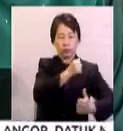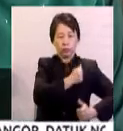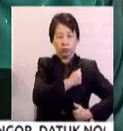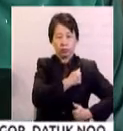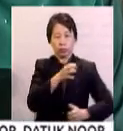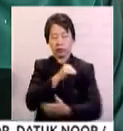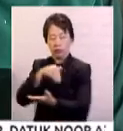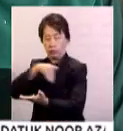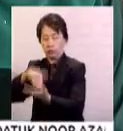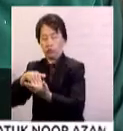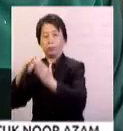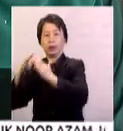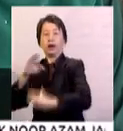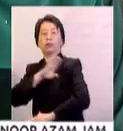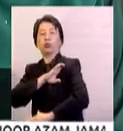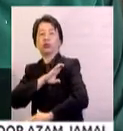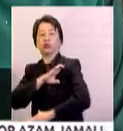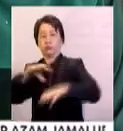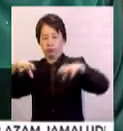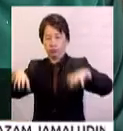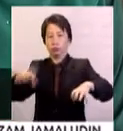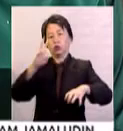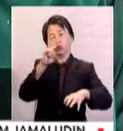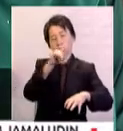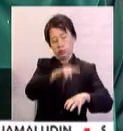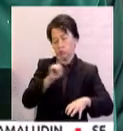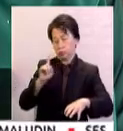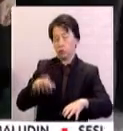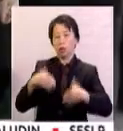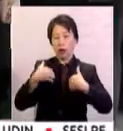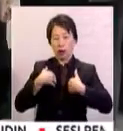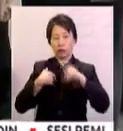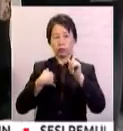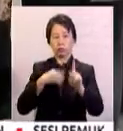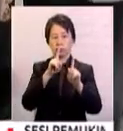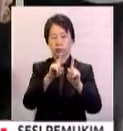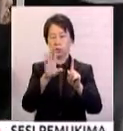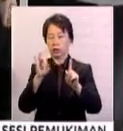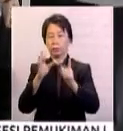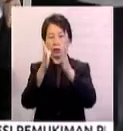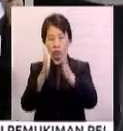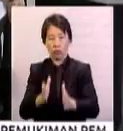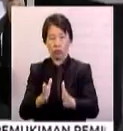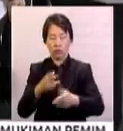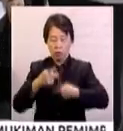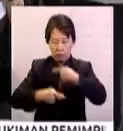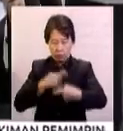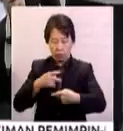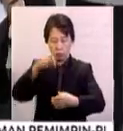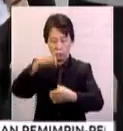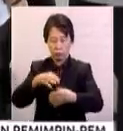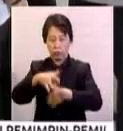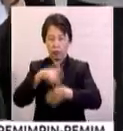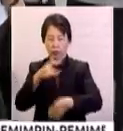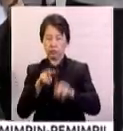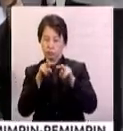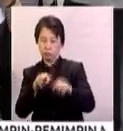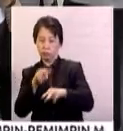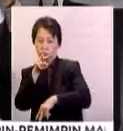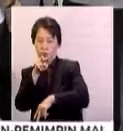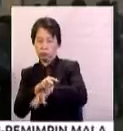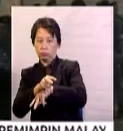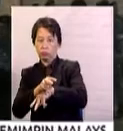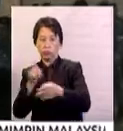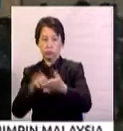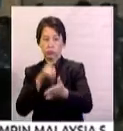Pusat tentera dengan balai polis rantau lah. Total yang ada sekarang awal kepada kita ada 118 lah. Proses undi awal akan disaksikan pemerhati pilihan